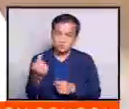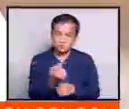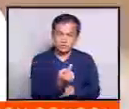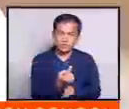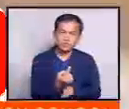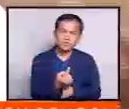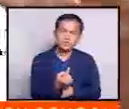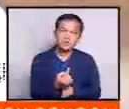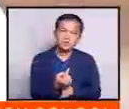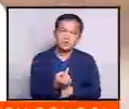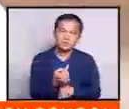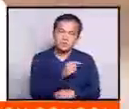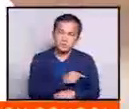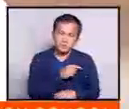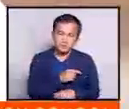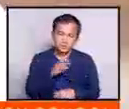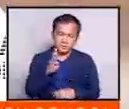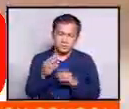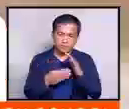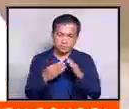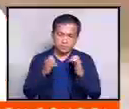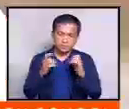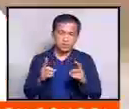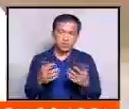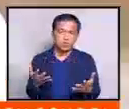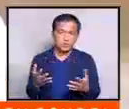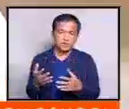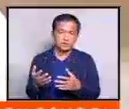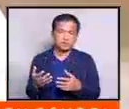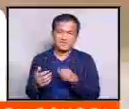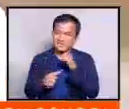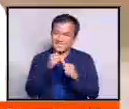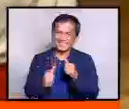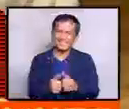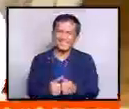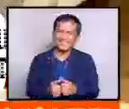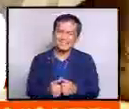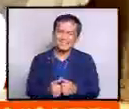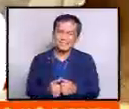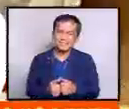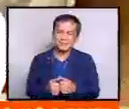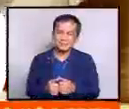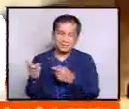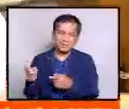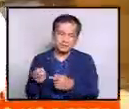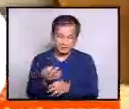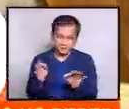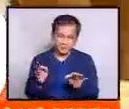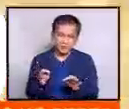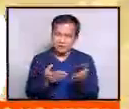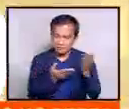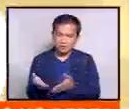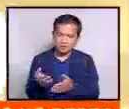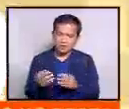yung quality basic education. So wala po kaming tinatanggihan po dito. We bring education at their